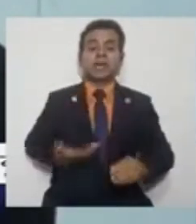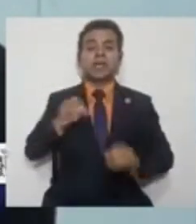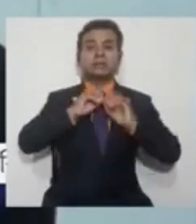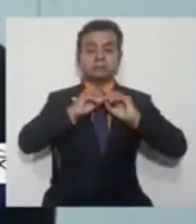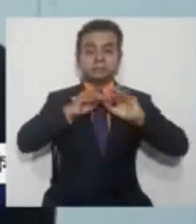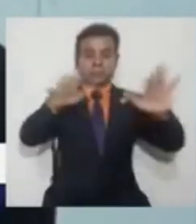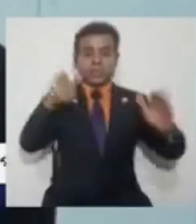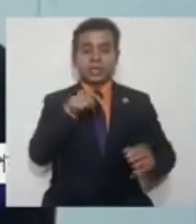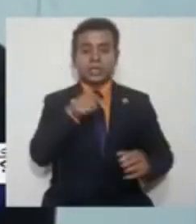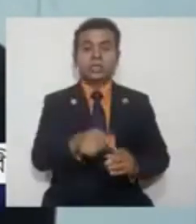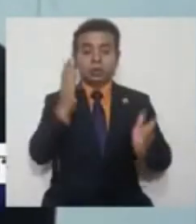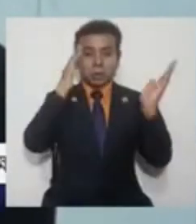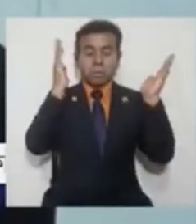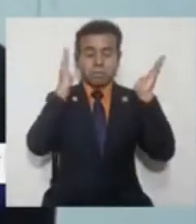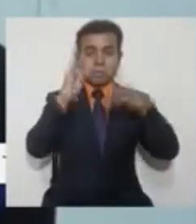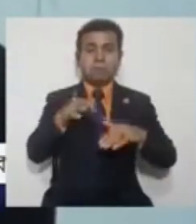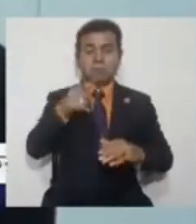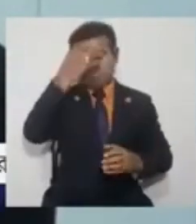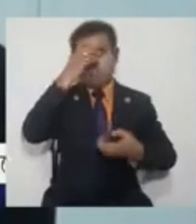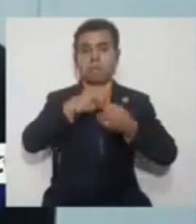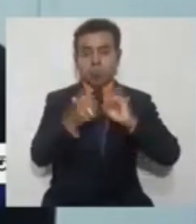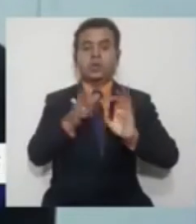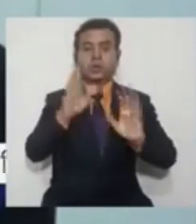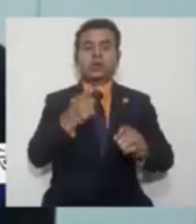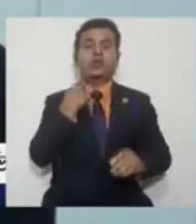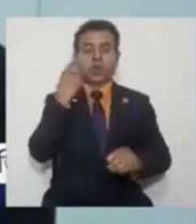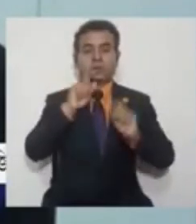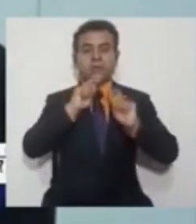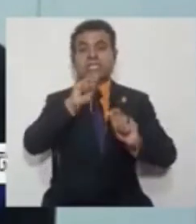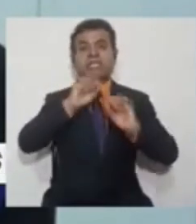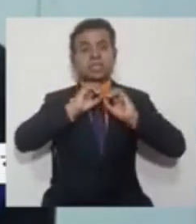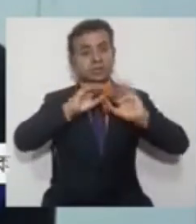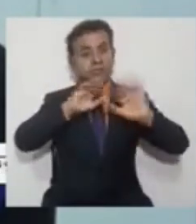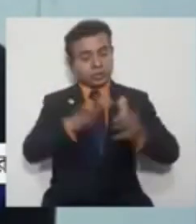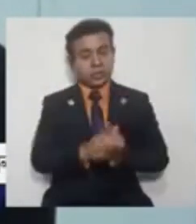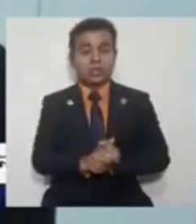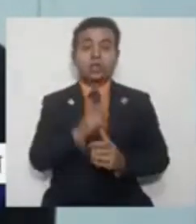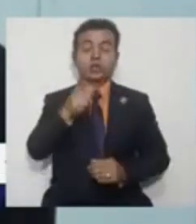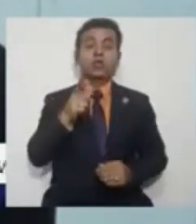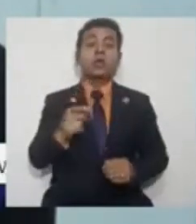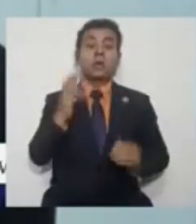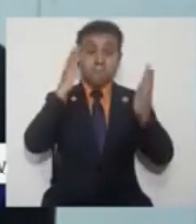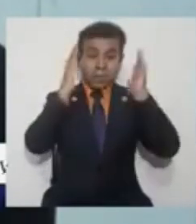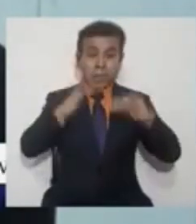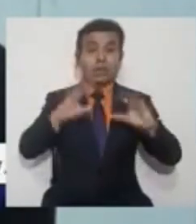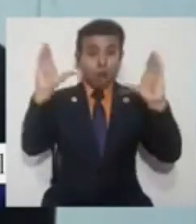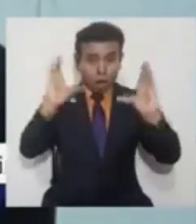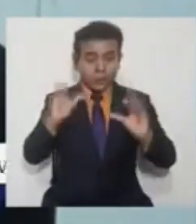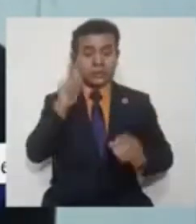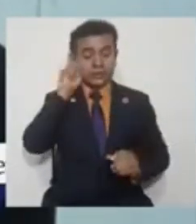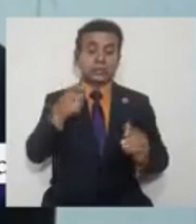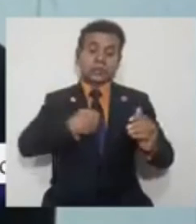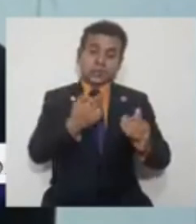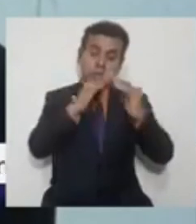থাকুন, নিজে সুস্থ থাকুন, পরিবারকে সুস্থ রাখুন, বারবার সাবান পানি দিয়ে 20 সেকেন্ড ধরে নিজে হাত ধুন, পরিবারের সকলকে হাত ধোয়ার